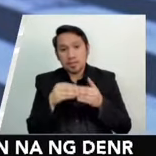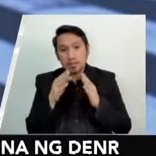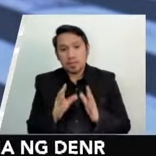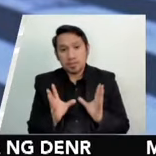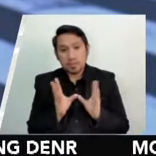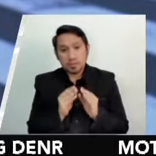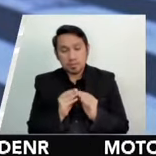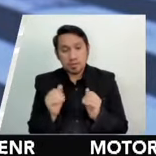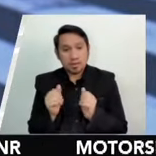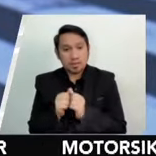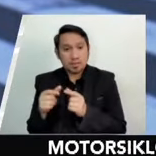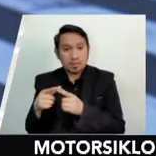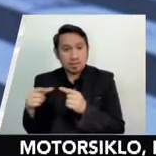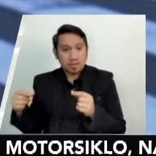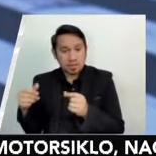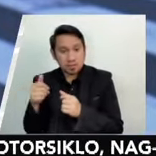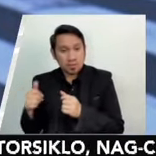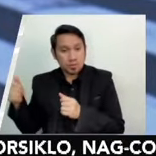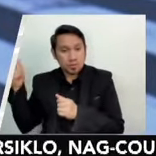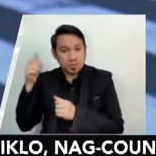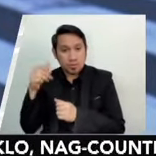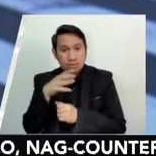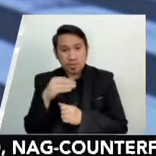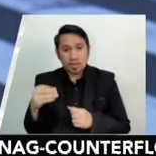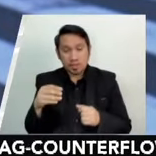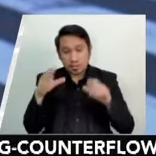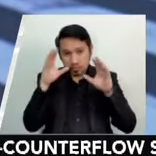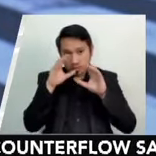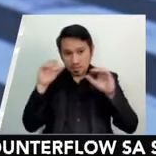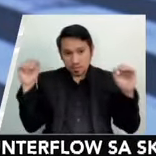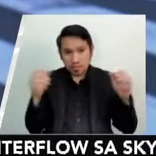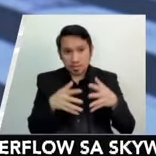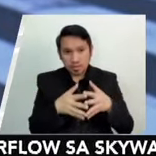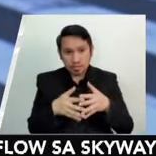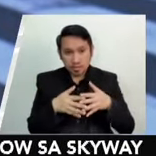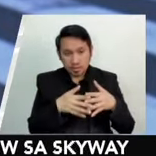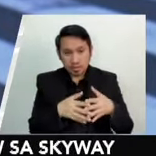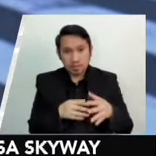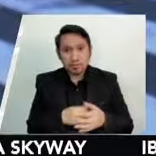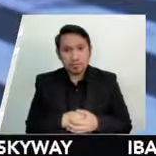Kishida Fumio at President Joe Biden ng host country na Amerika.